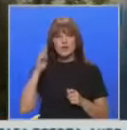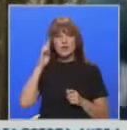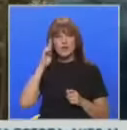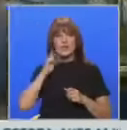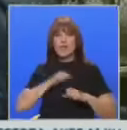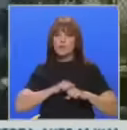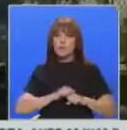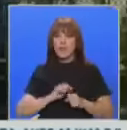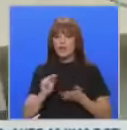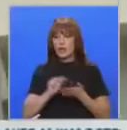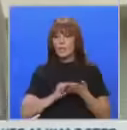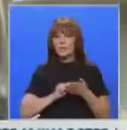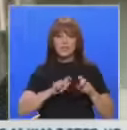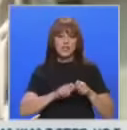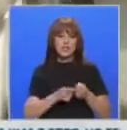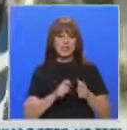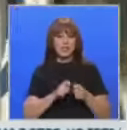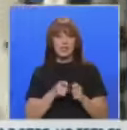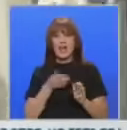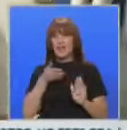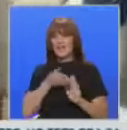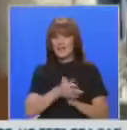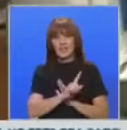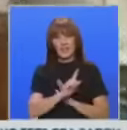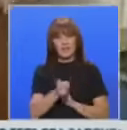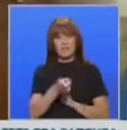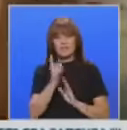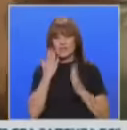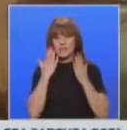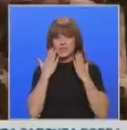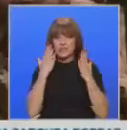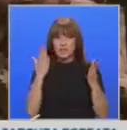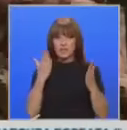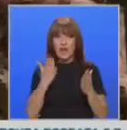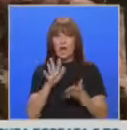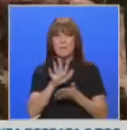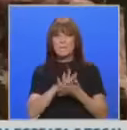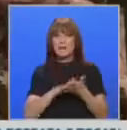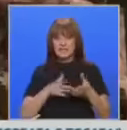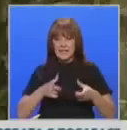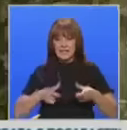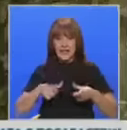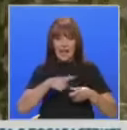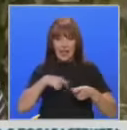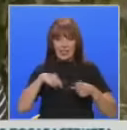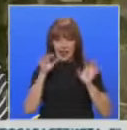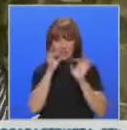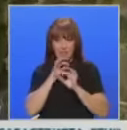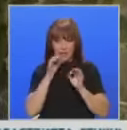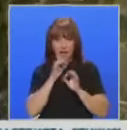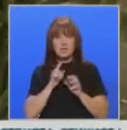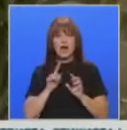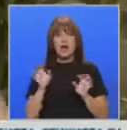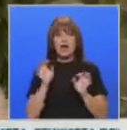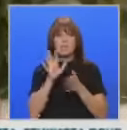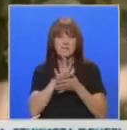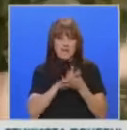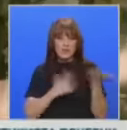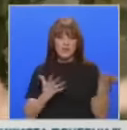щетите. За момента в къщата не може да се живее. Мръсен канал няма, запушено е, нито можем да пуснем чешмата да